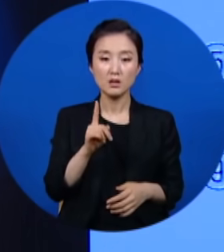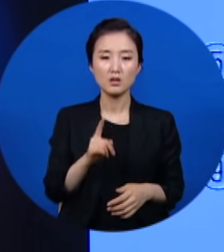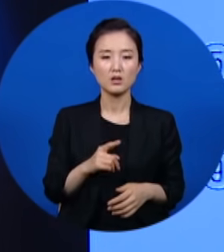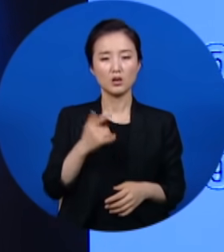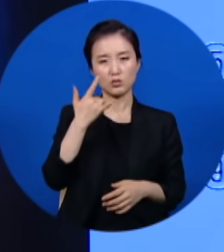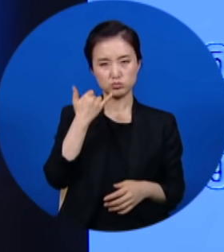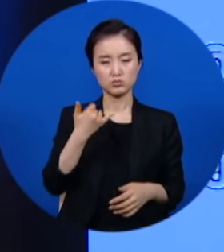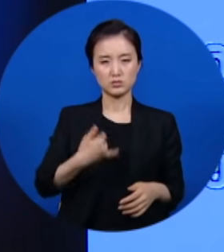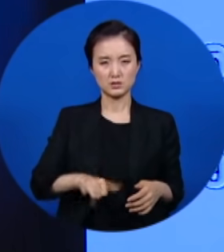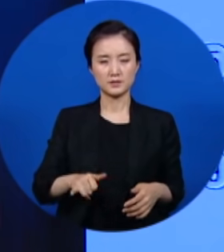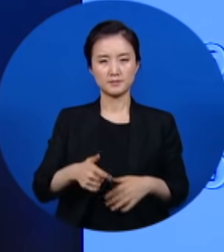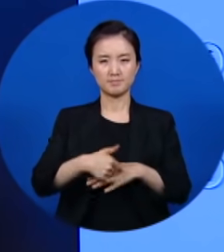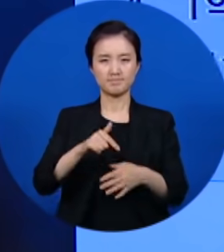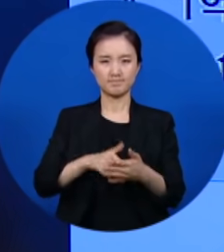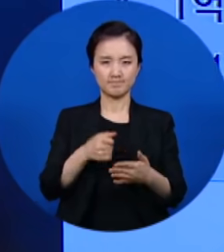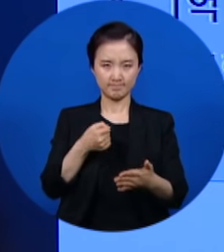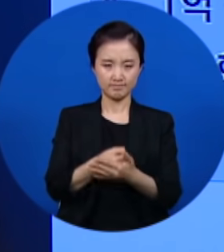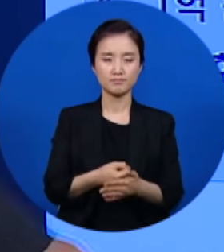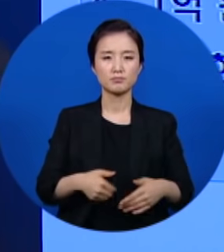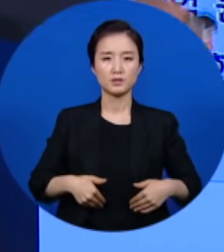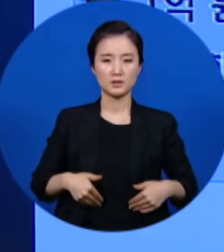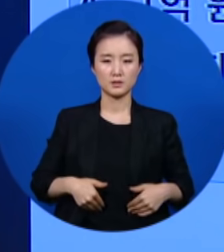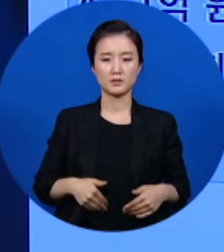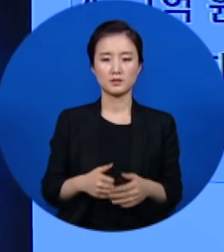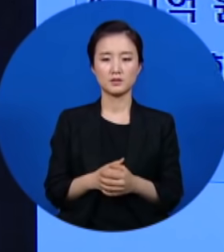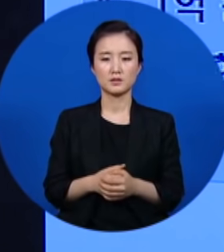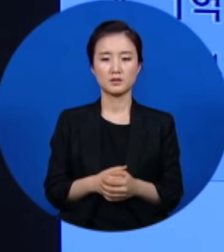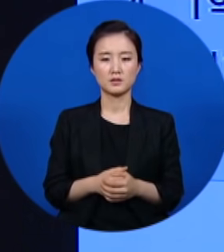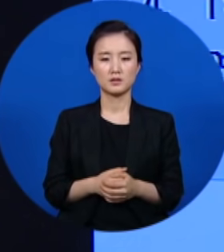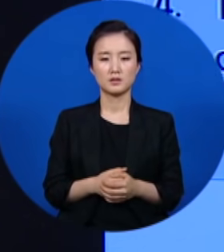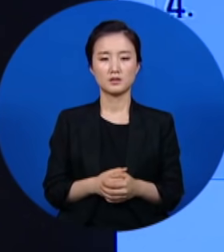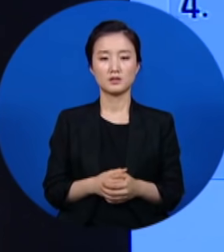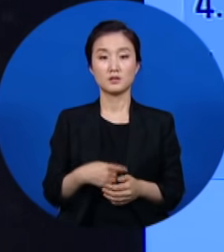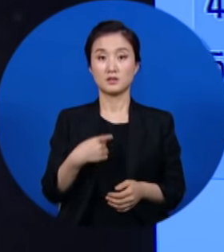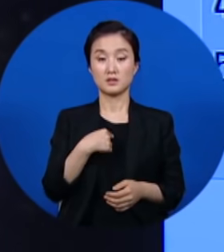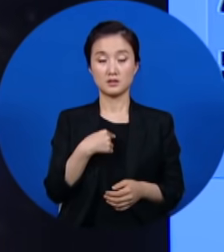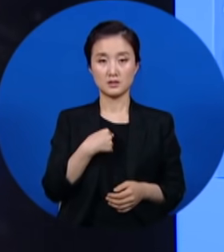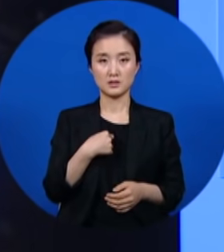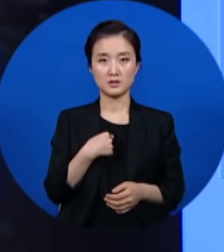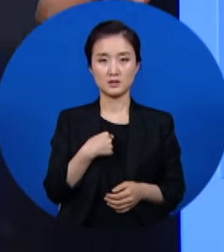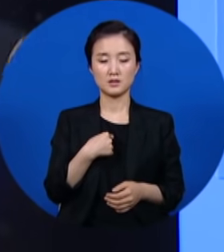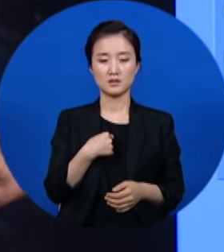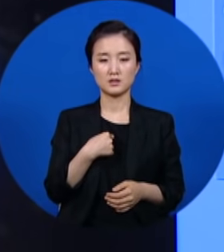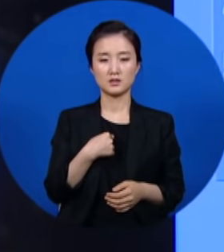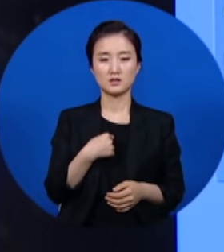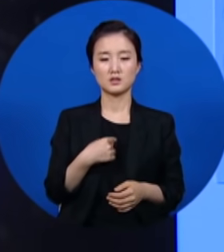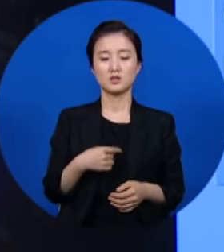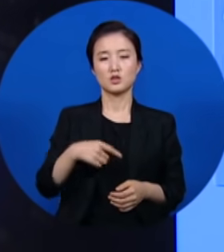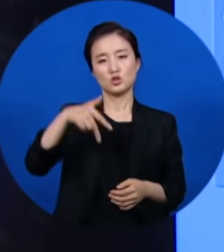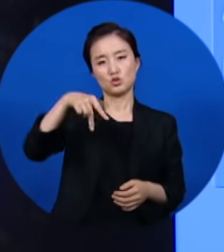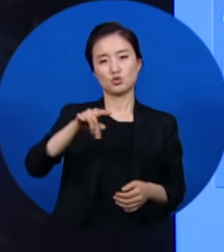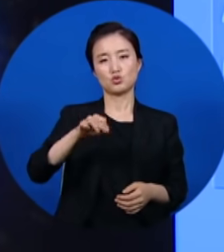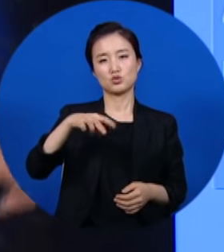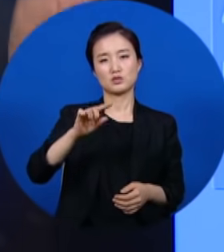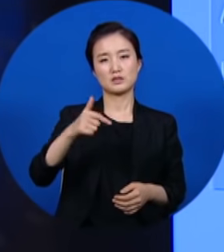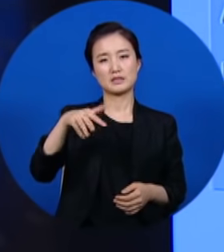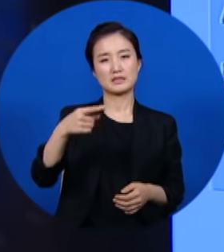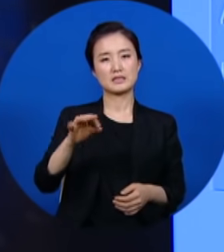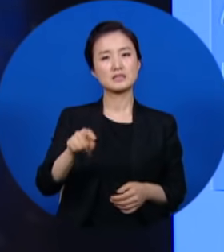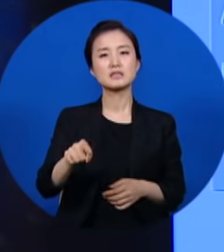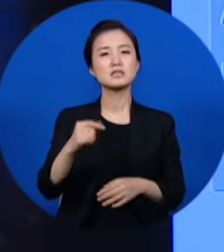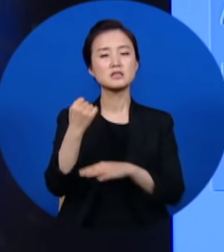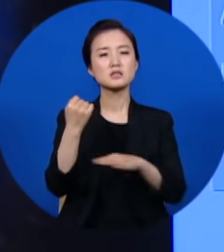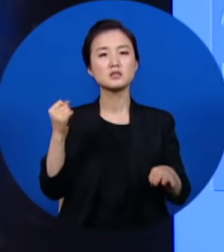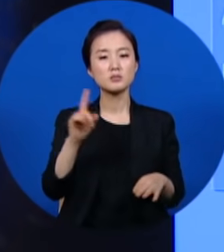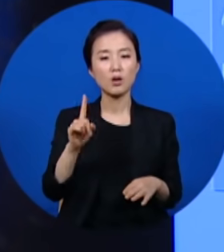있어야지 그 다음에 여기 우리가 충사 등이 탈락 이랬었는데 중산층이라는 뭐냐 우리나라 기준